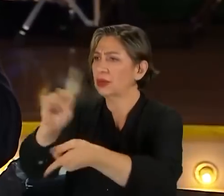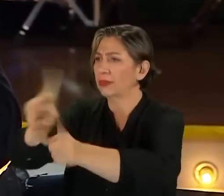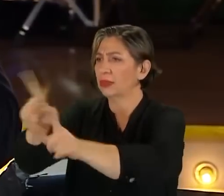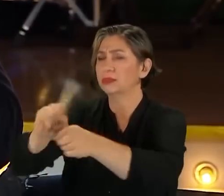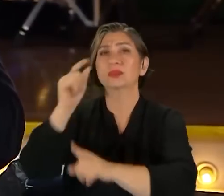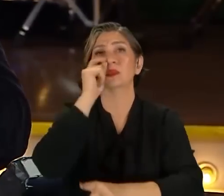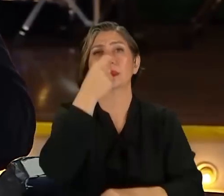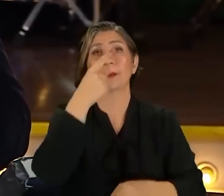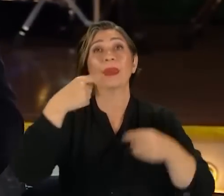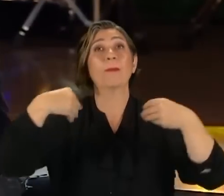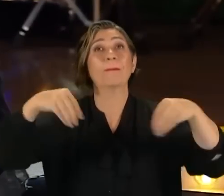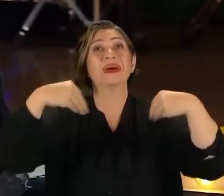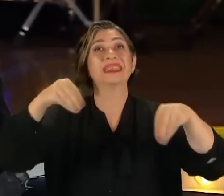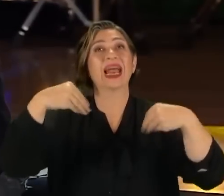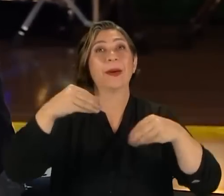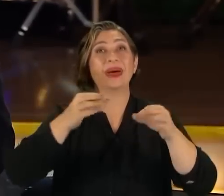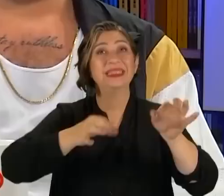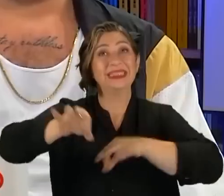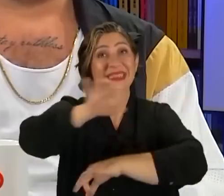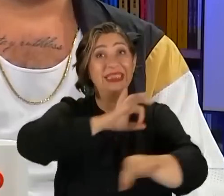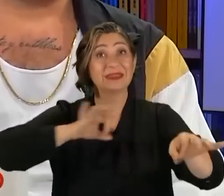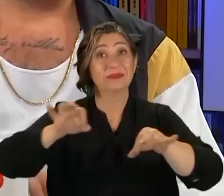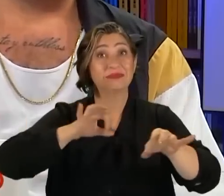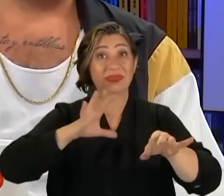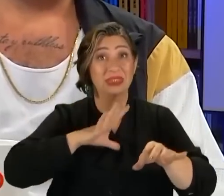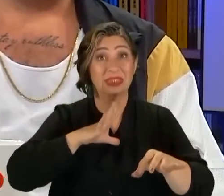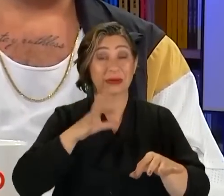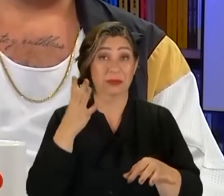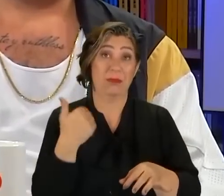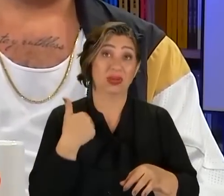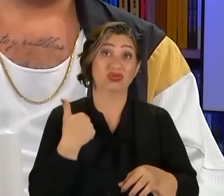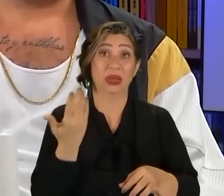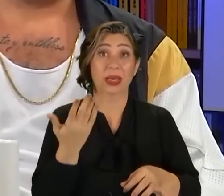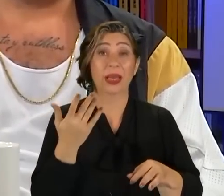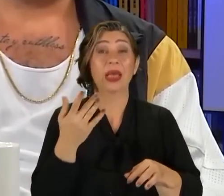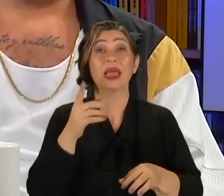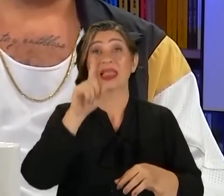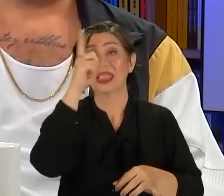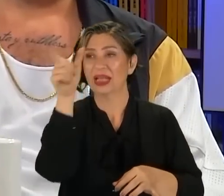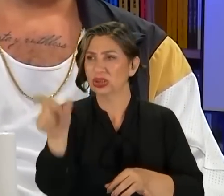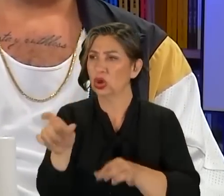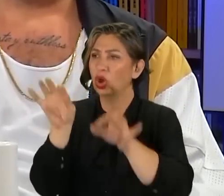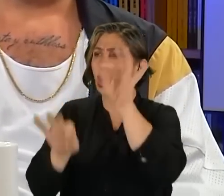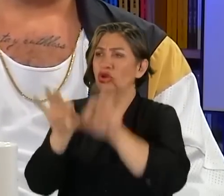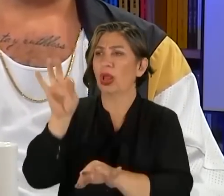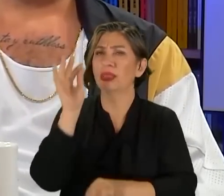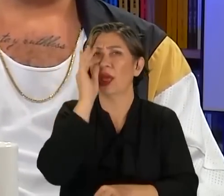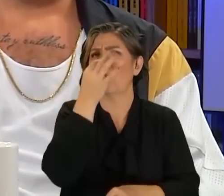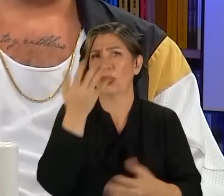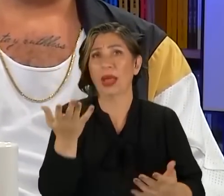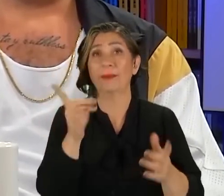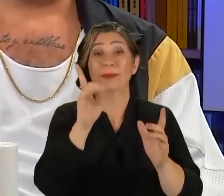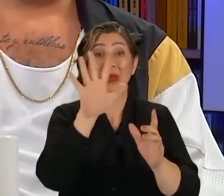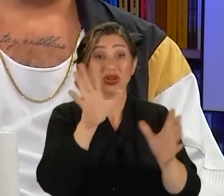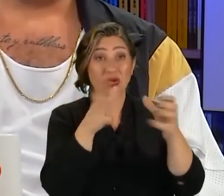kolay. Çok kolay. Bir pazarlama stratejisi varsa eğer, ki şu anda daha belirgin bir strateji var bence. O zaman tek kişiyi kontrol etmek daha kolay. Daha kolay tabii.